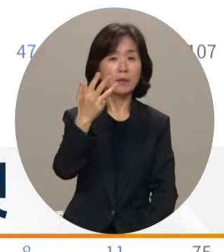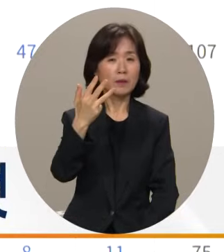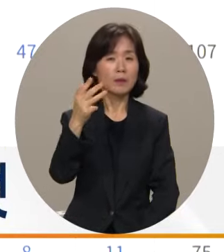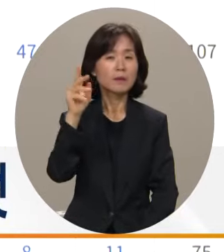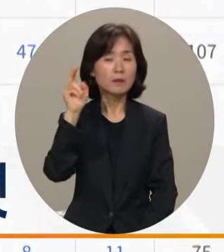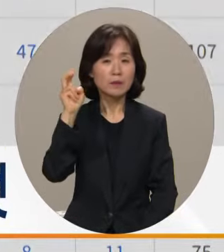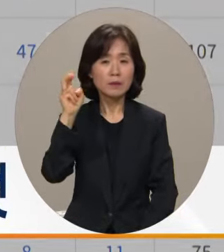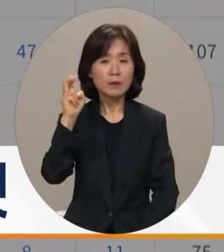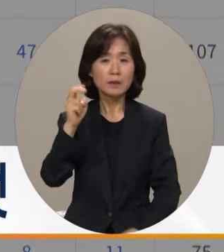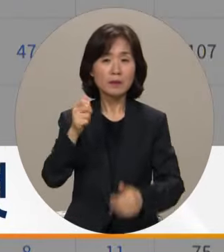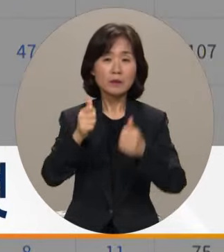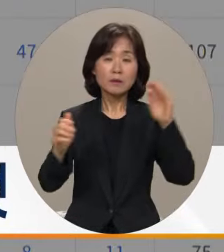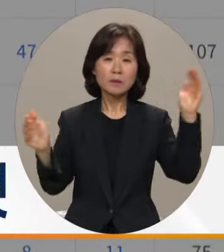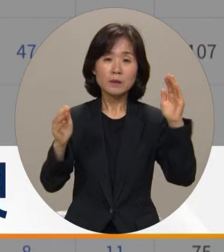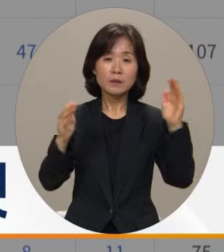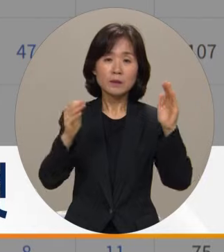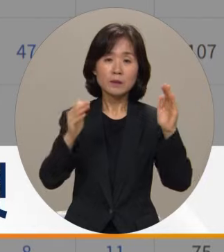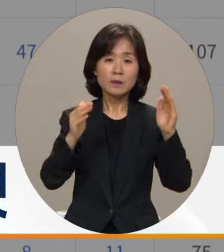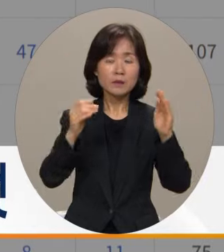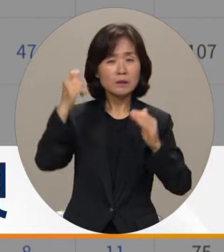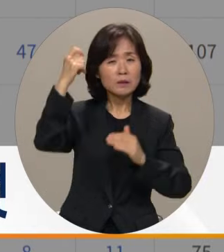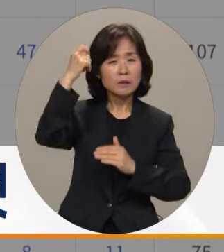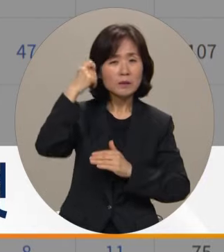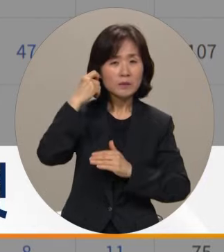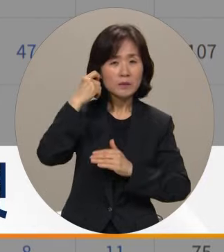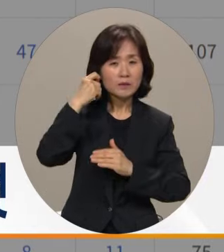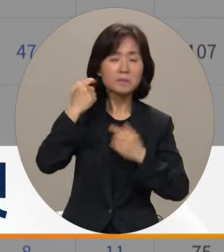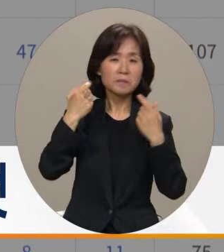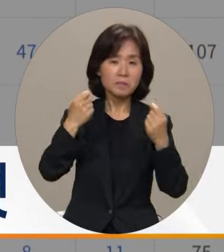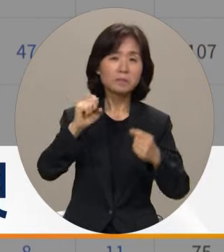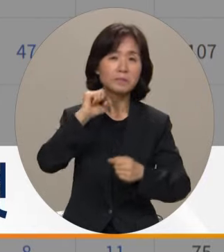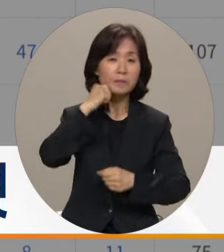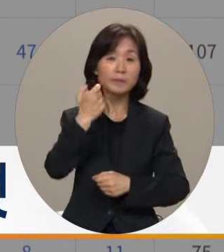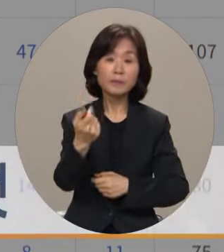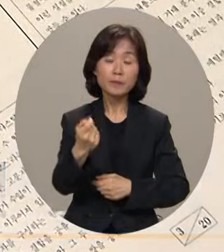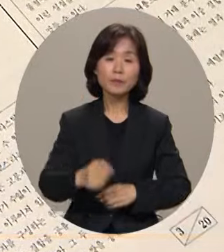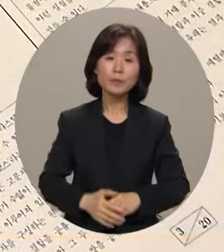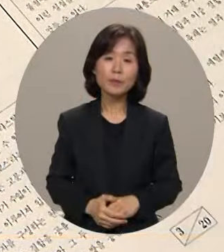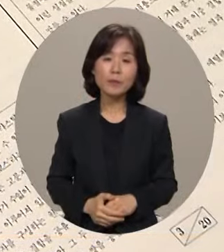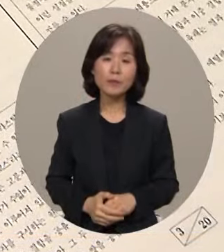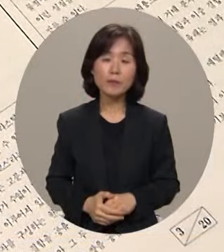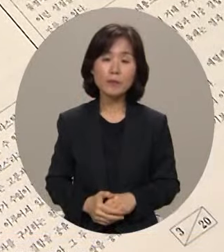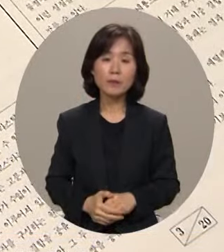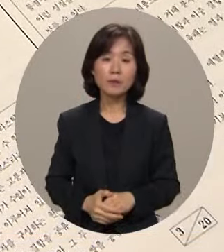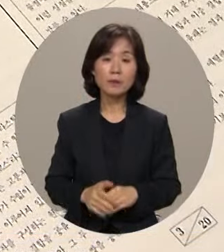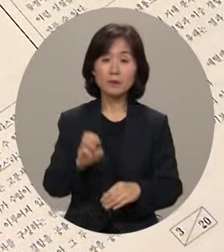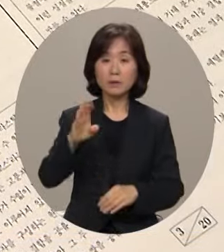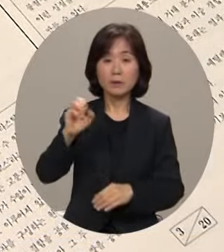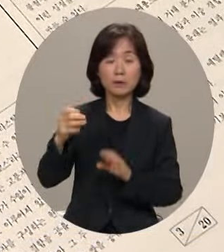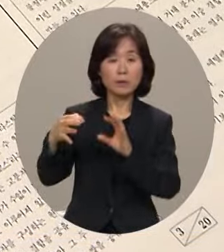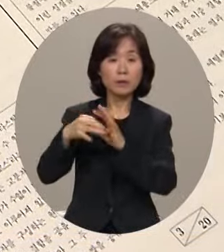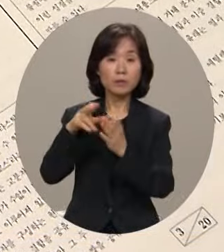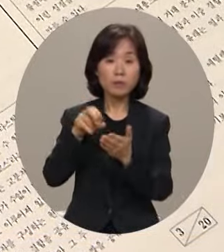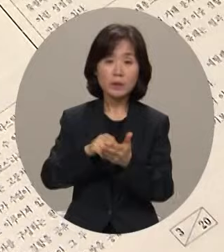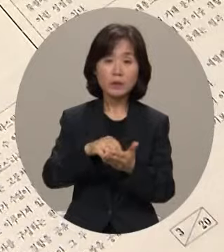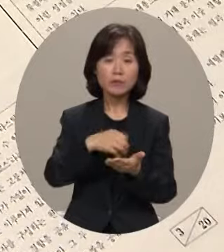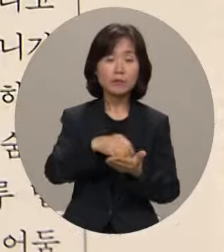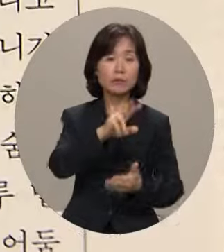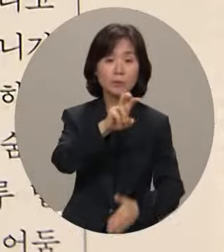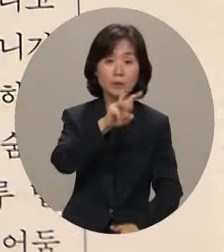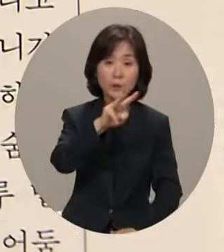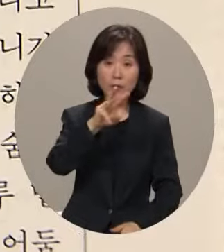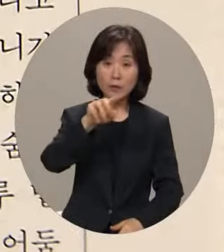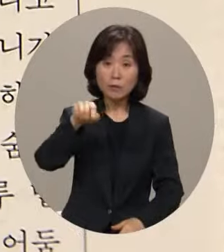예상돼 수험생들의 체감 난도는 여전히 높았던 것으로 보입니다 다만 EBS 연계문항 23개